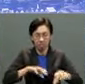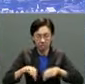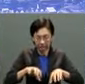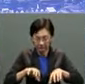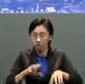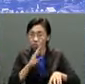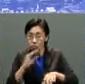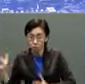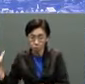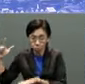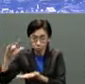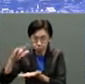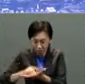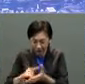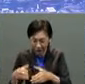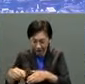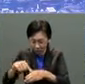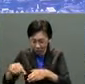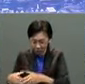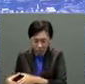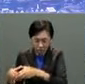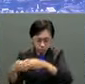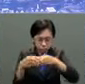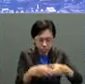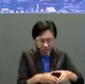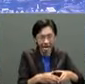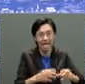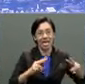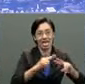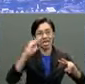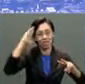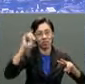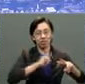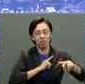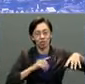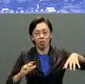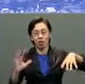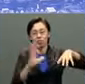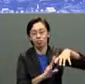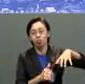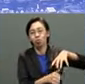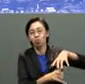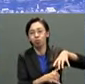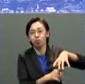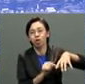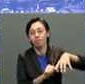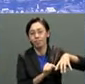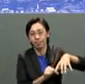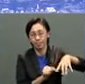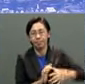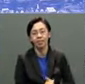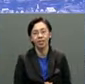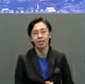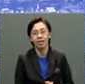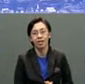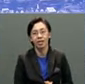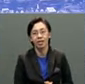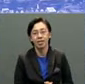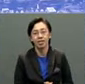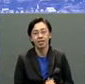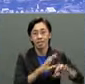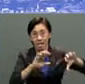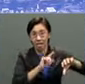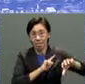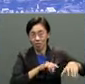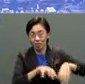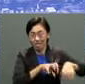ที่ที่เรียกว่าเป็นสถานที่กักนะครับคนที่รัฐจัดให้ที่เราเรียกว่าเป็นสเตทควอรันทีนตรง